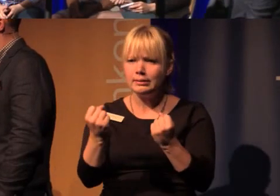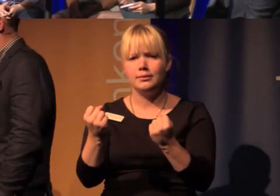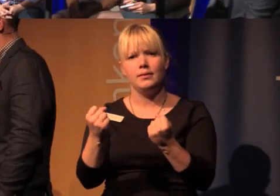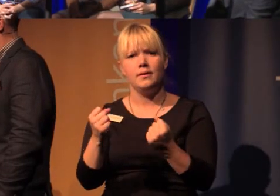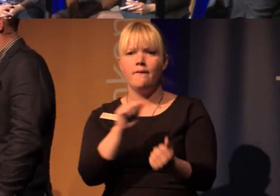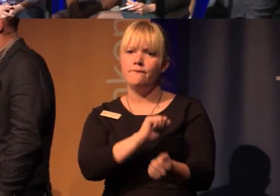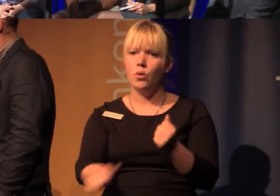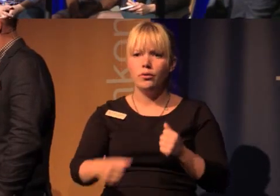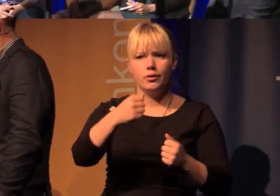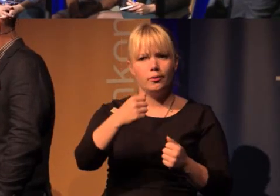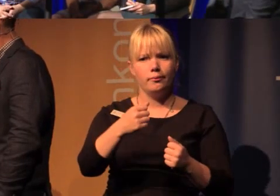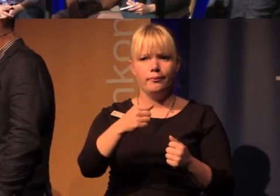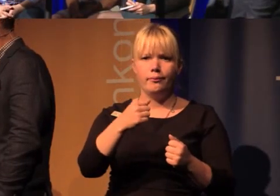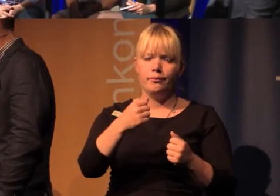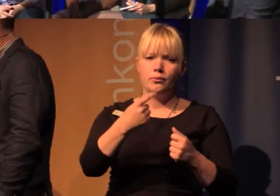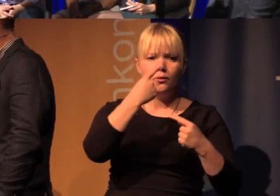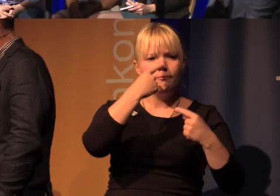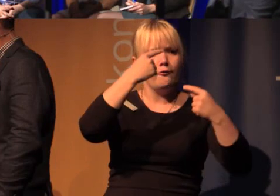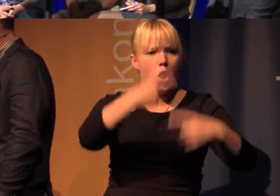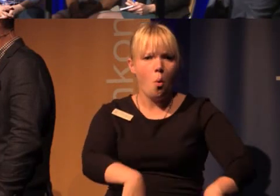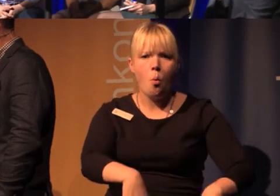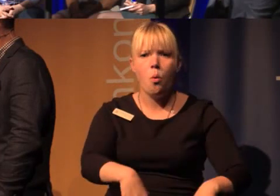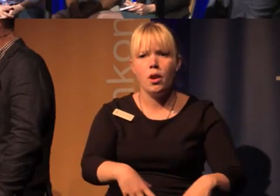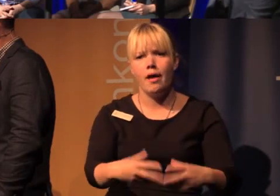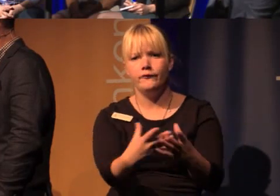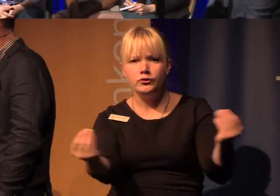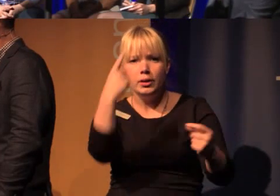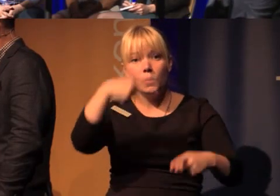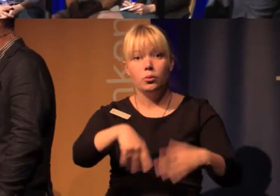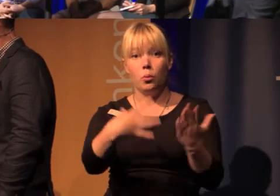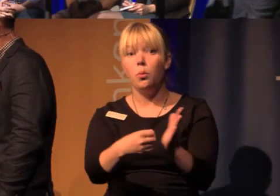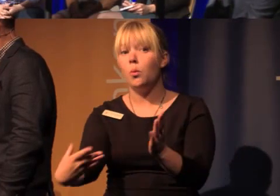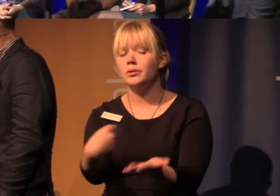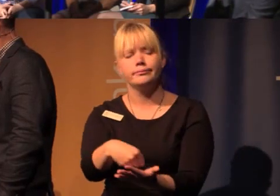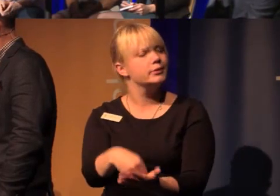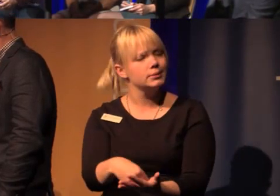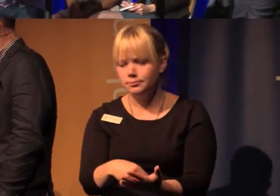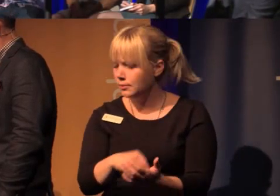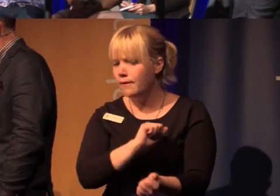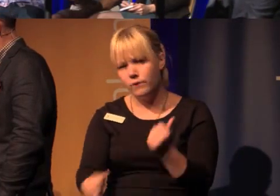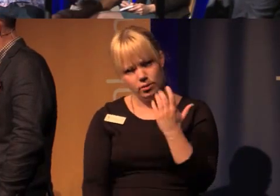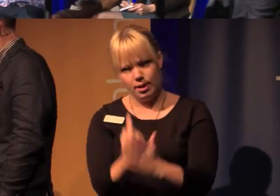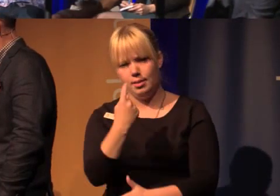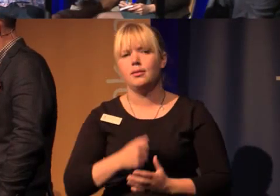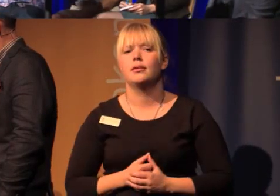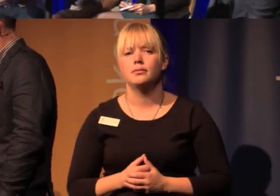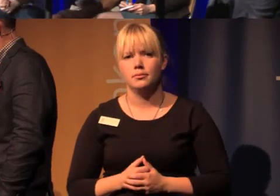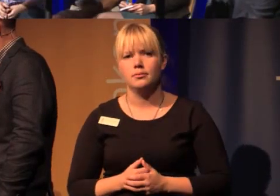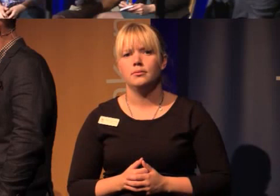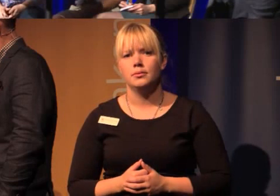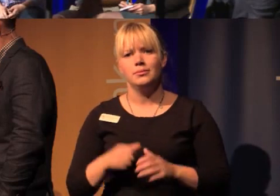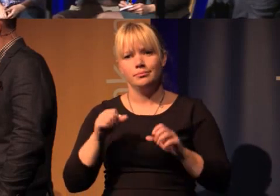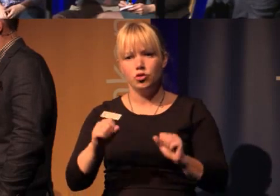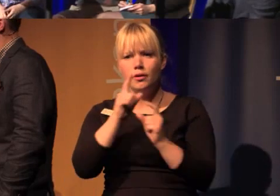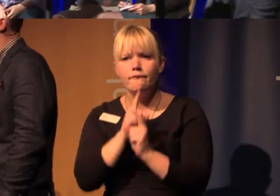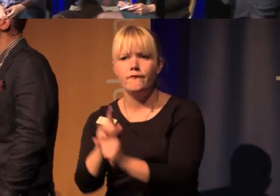tar skada av en sån här transition. Och det är förstås, det gäller att det också går i samklang med en större